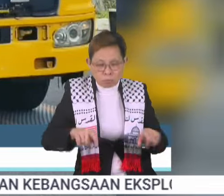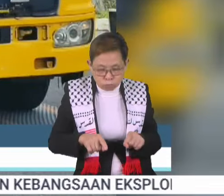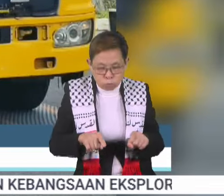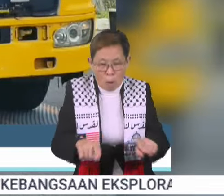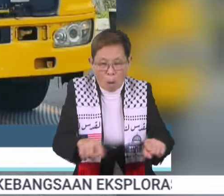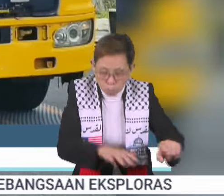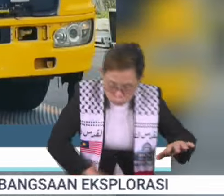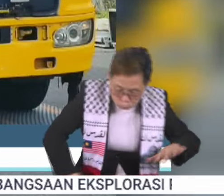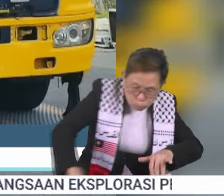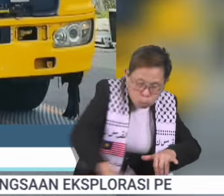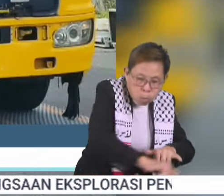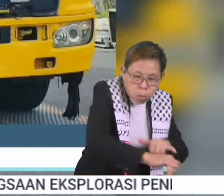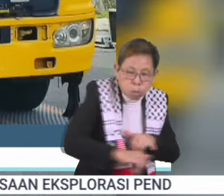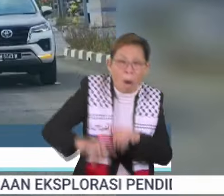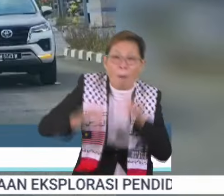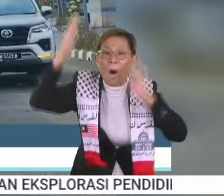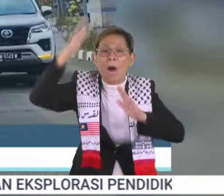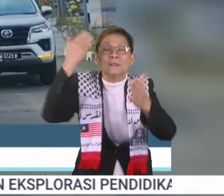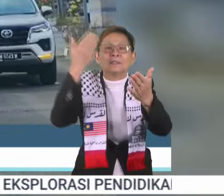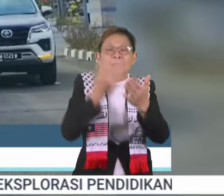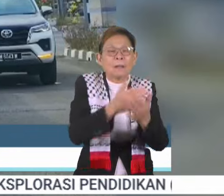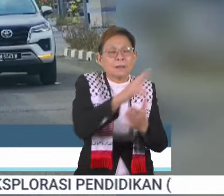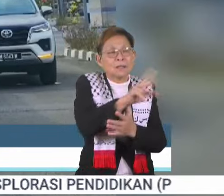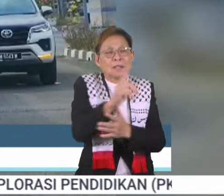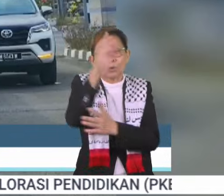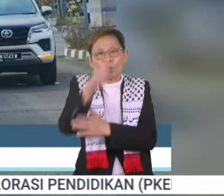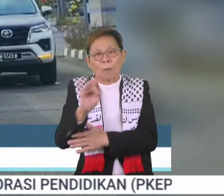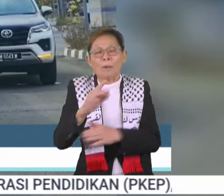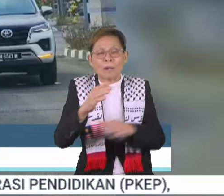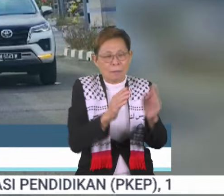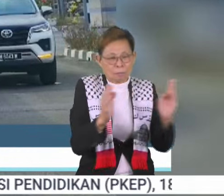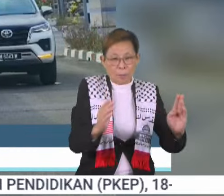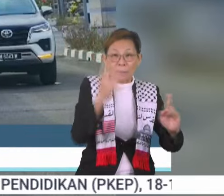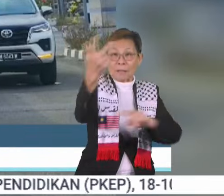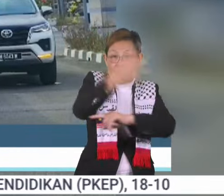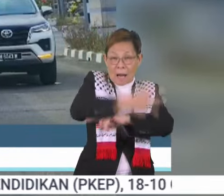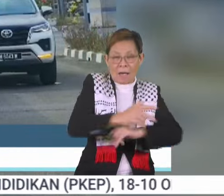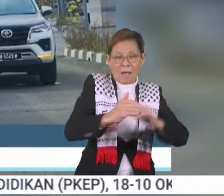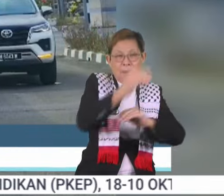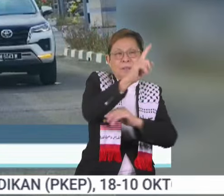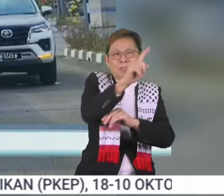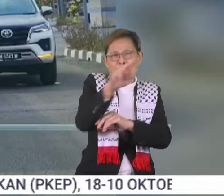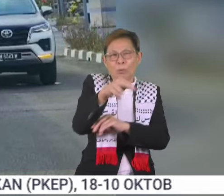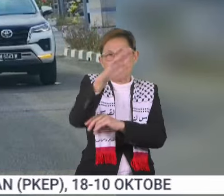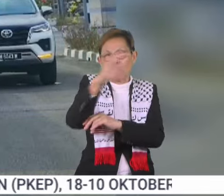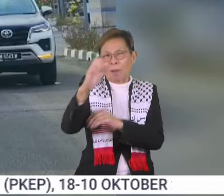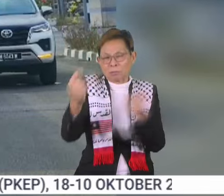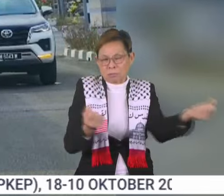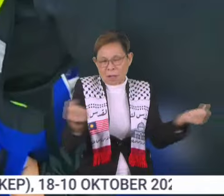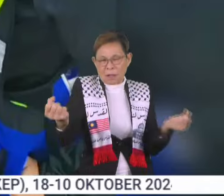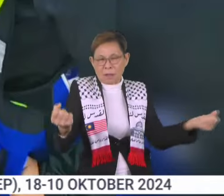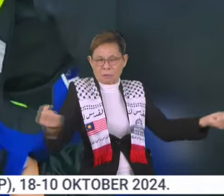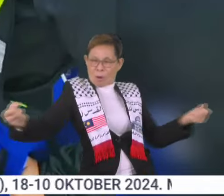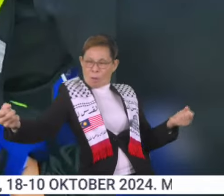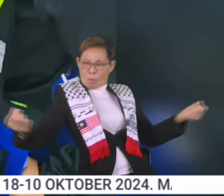seluruh negara sehingga 31 Ogos ini. Dalam tempoh 3 hari pelaksanaan, lebih 1,500 kenderaan perdagangan